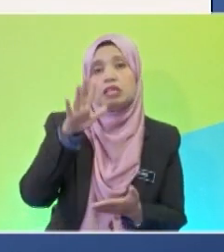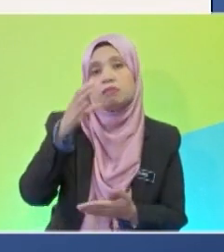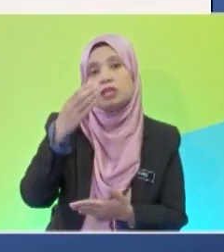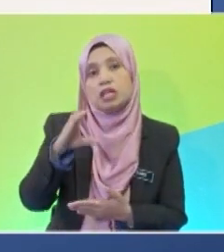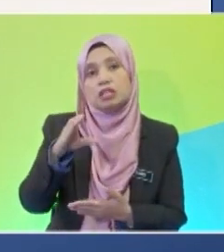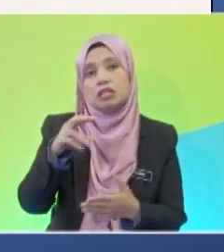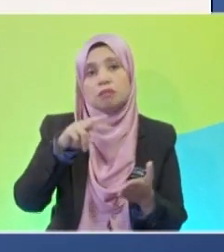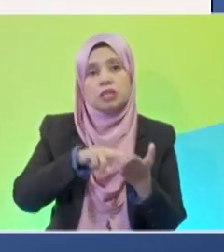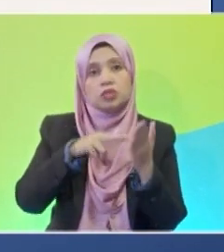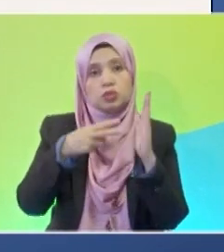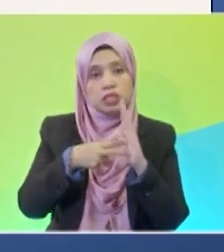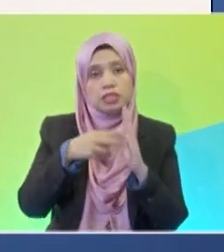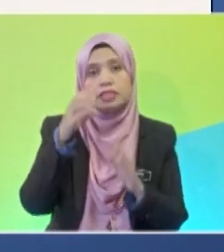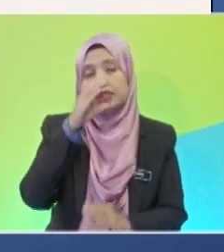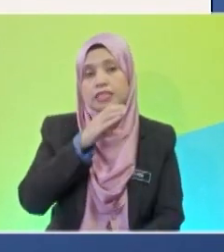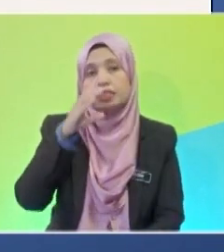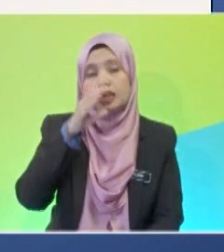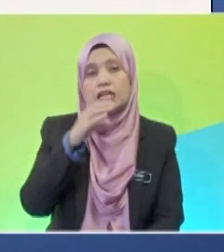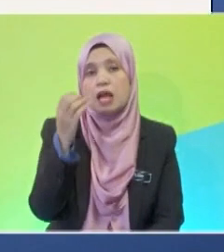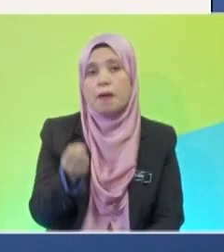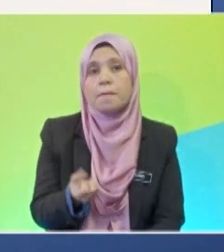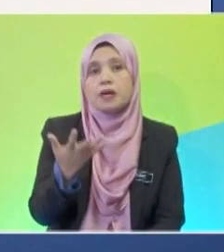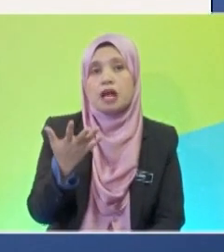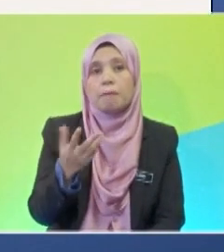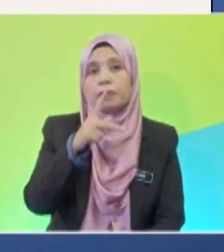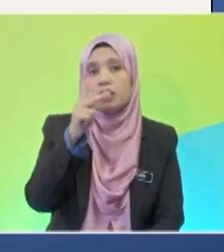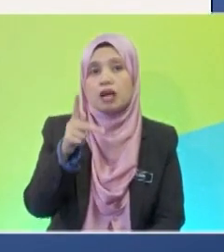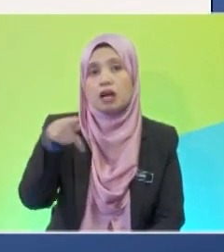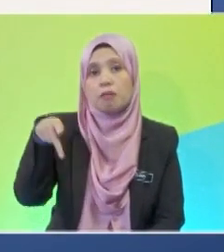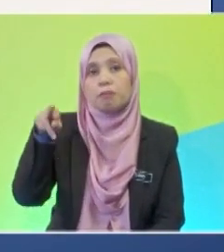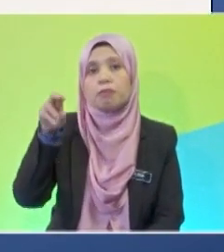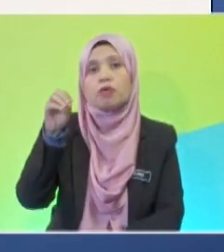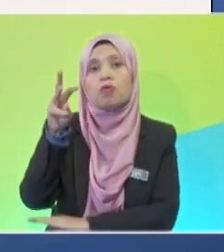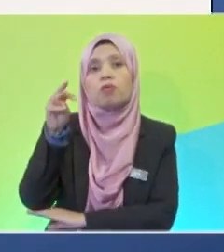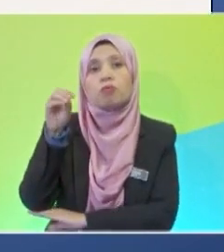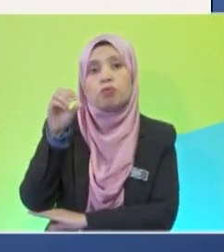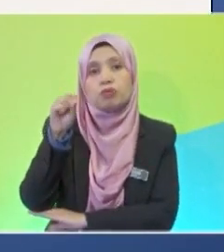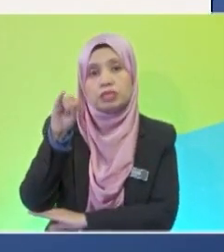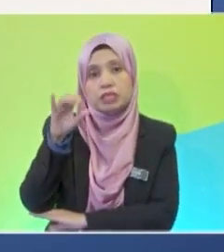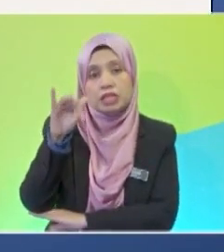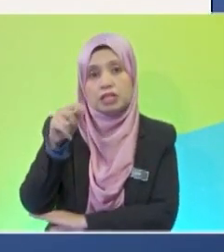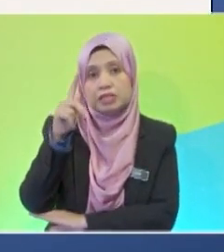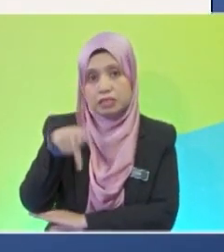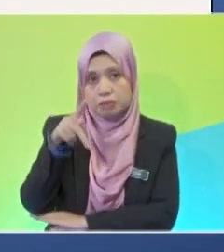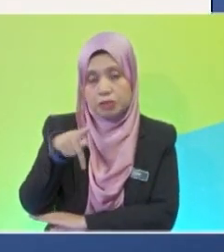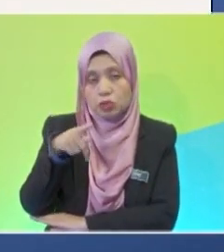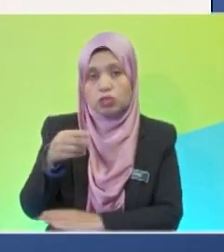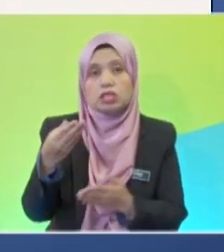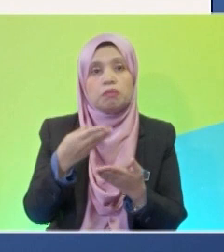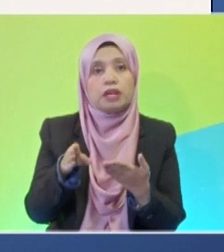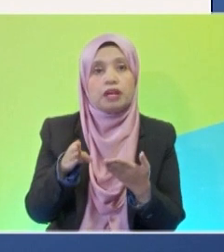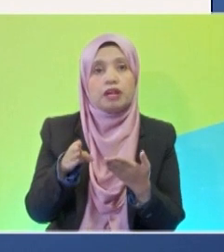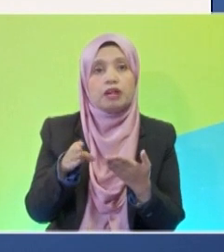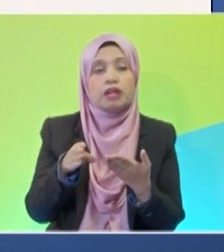RM500. Maksudnya awak kena cari berapakah promosi yang sepatutnya dibayar. Itu je murid-murid semua berkaitan